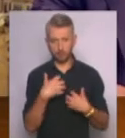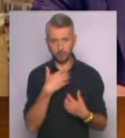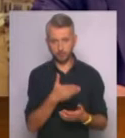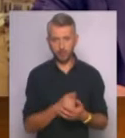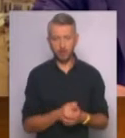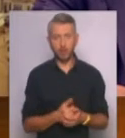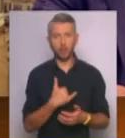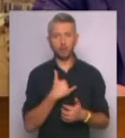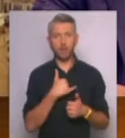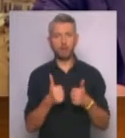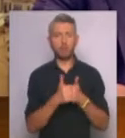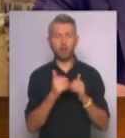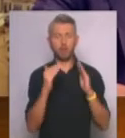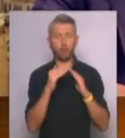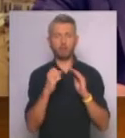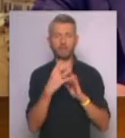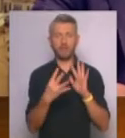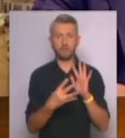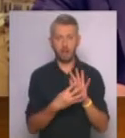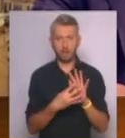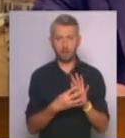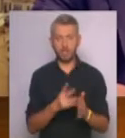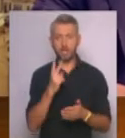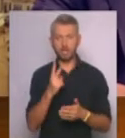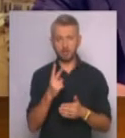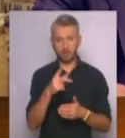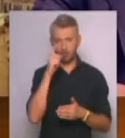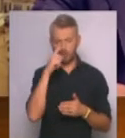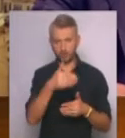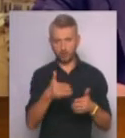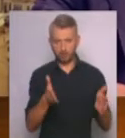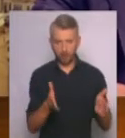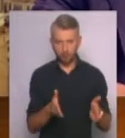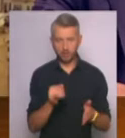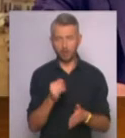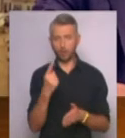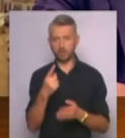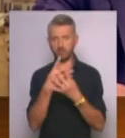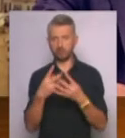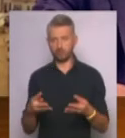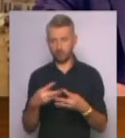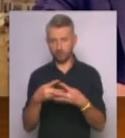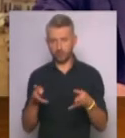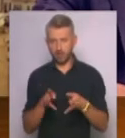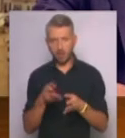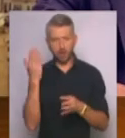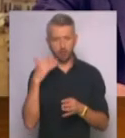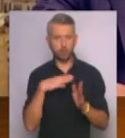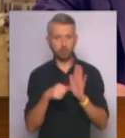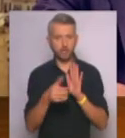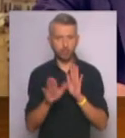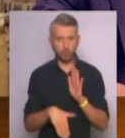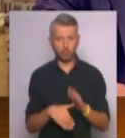нас біля 19-го дому стоять два ящики мусорних, і один решочатий. Коли стояло 6 ящиків,